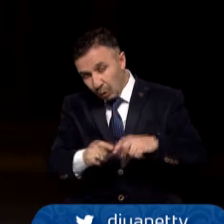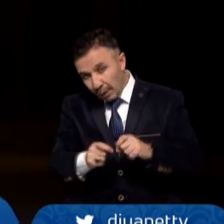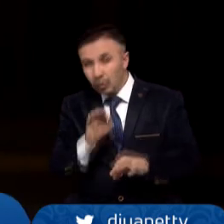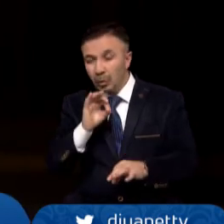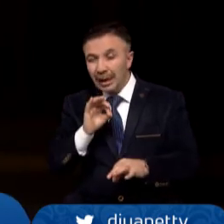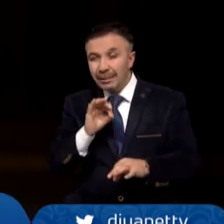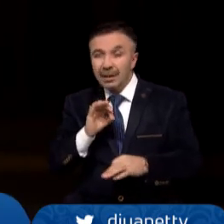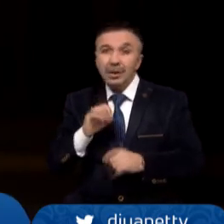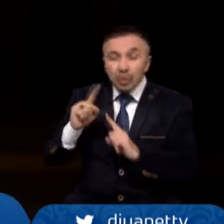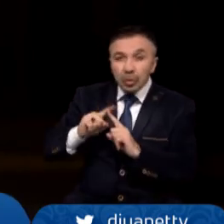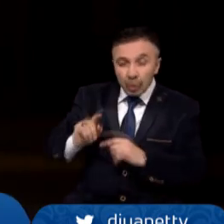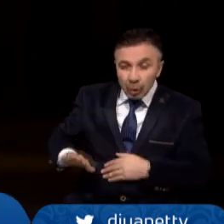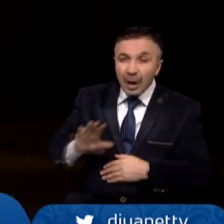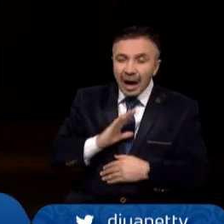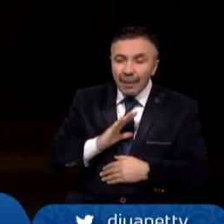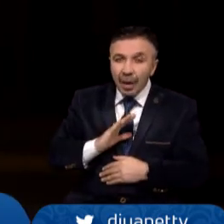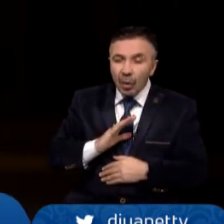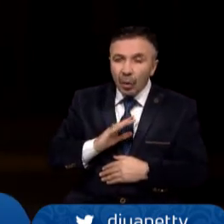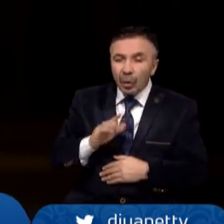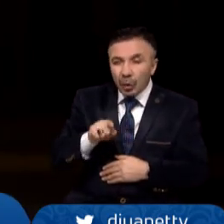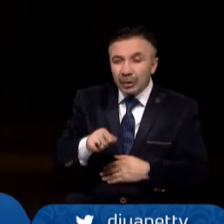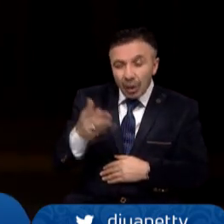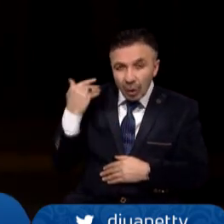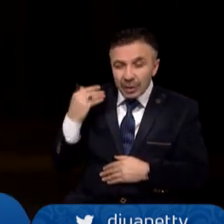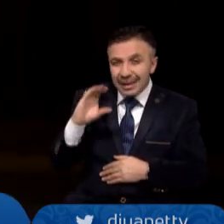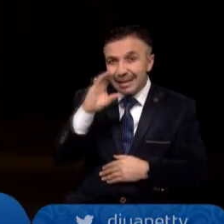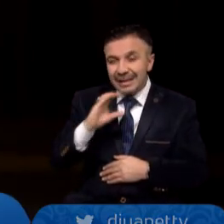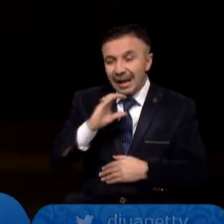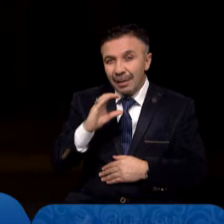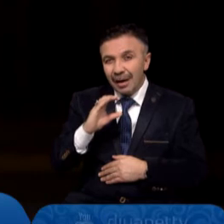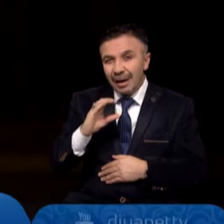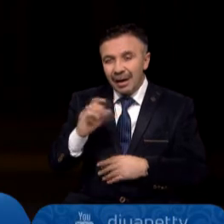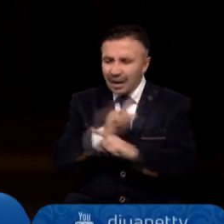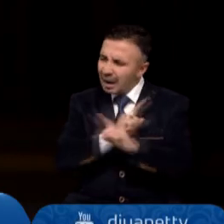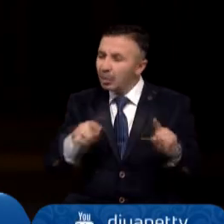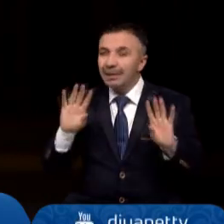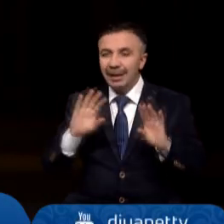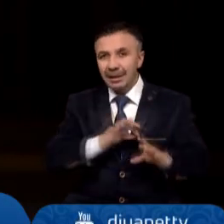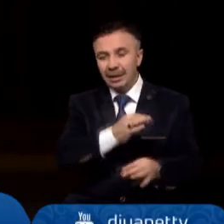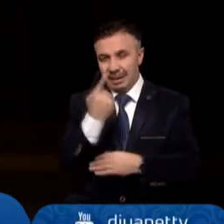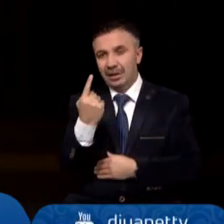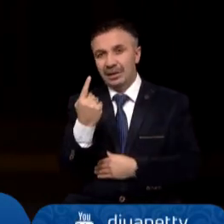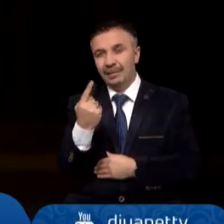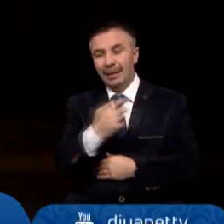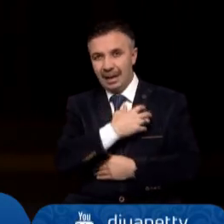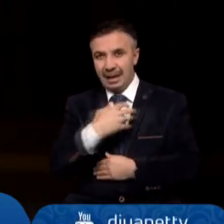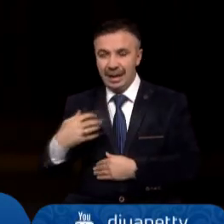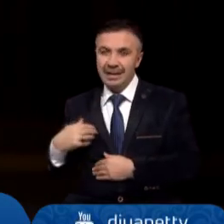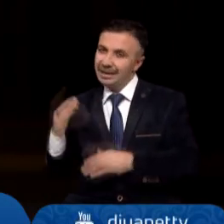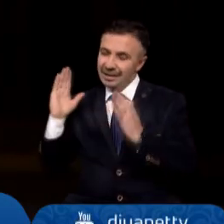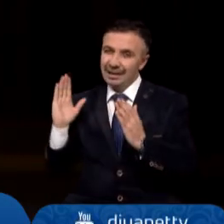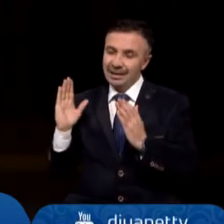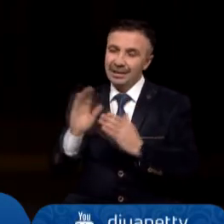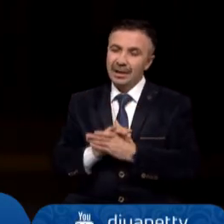ama ve o da önce İslam'a karşı olanlardan birisi de Allah